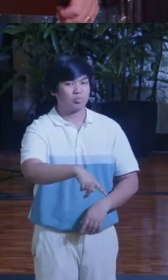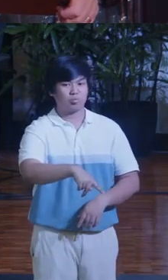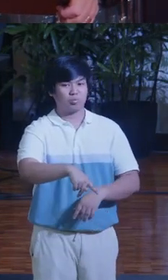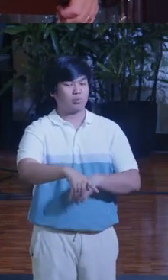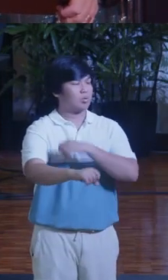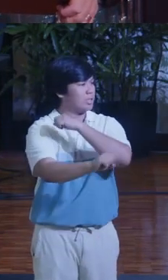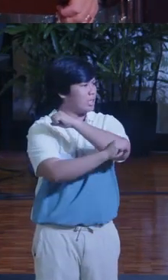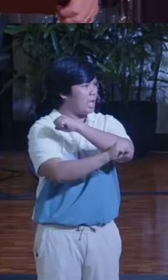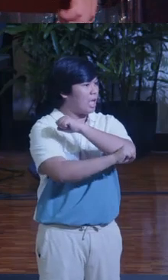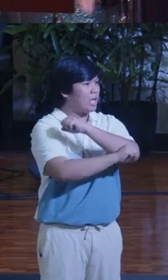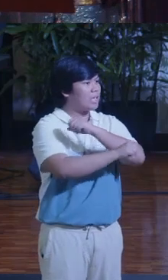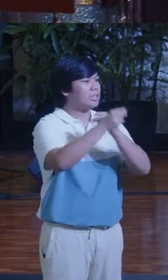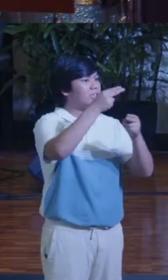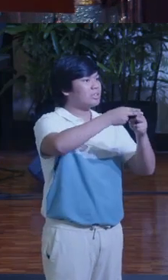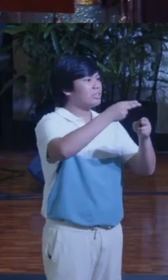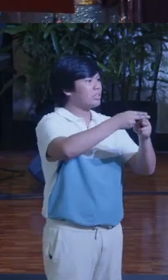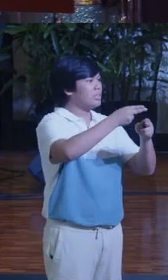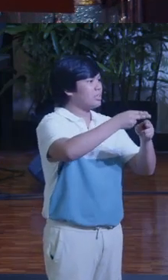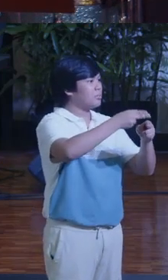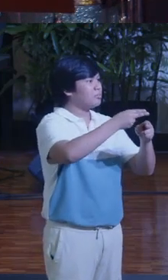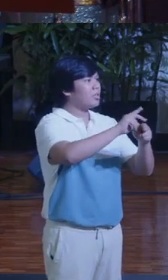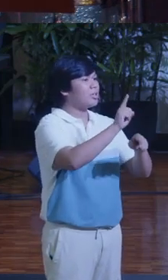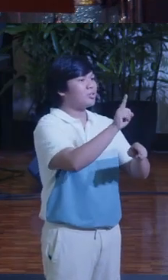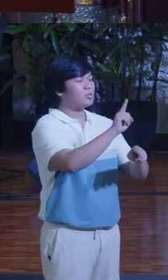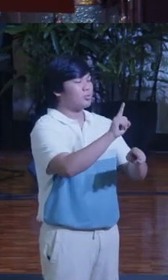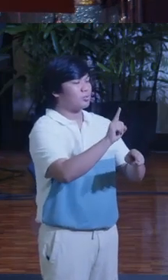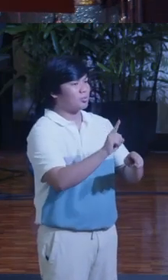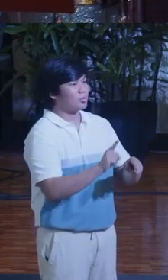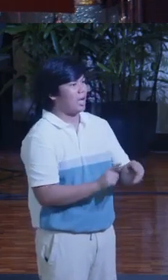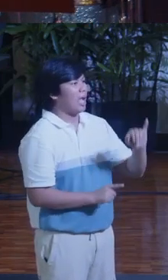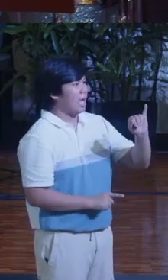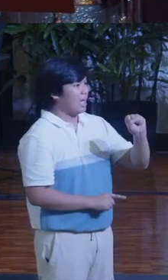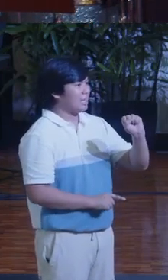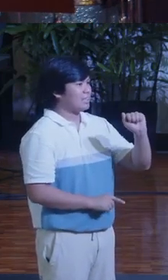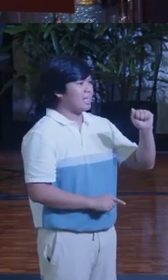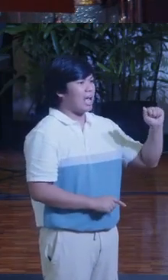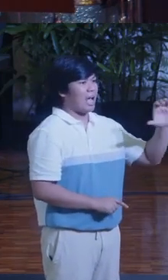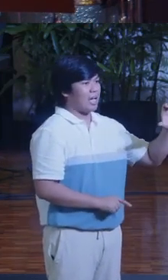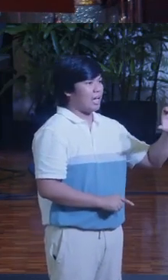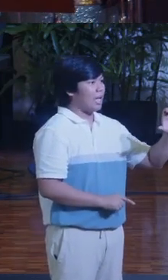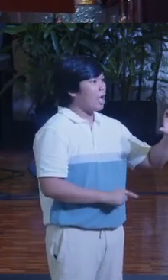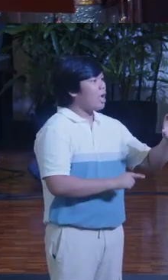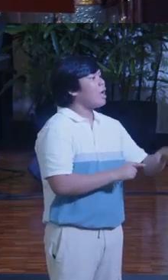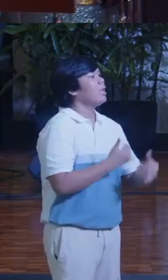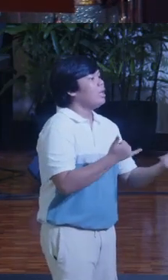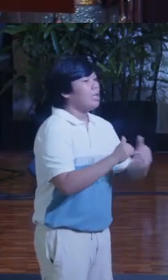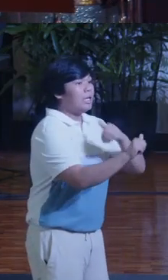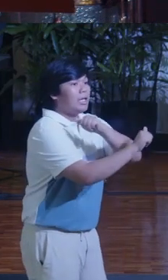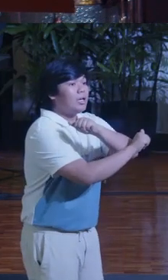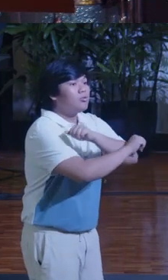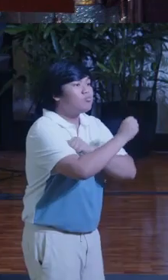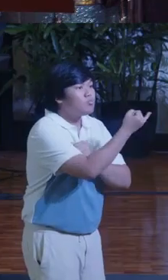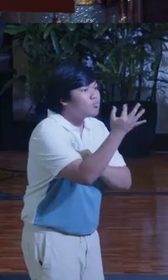a son in his old age. 100 na po si Abraham.